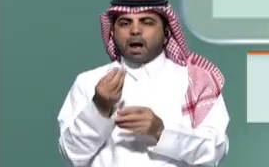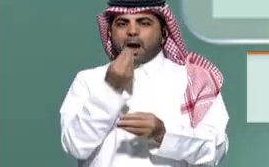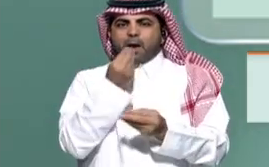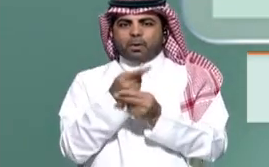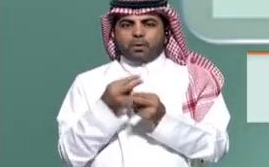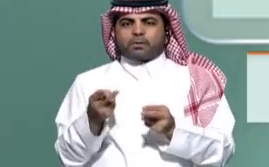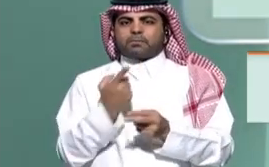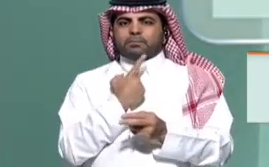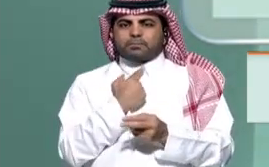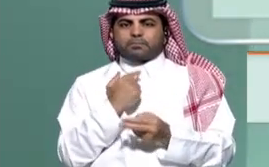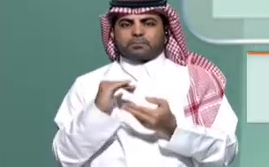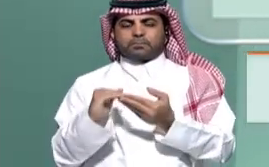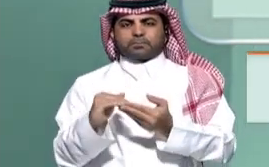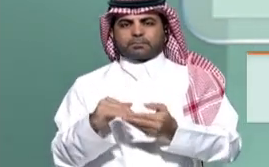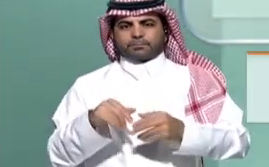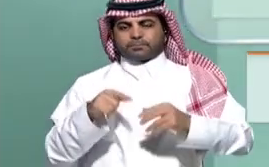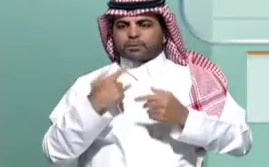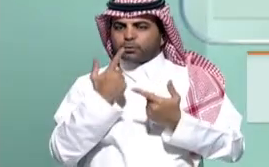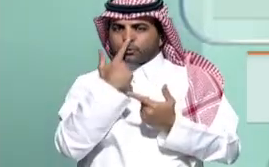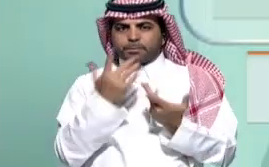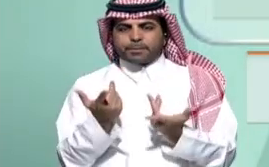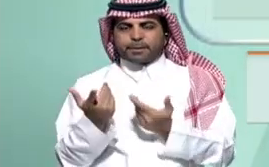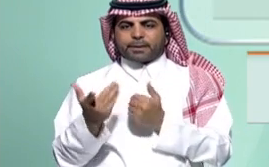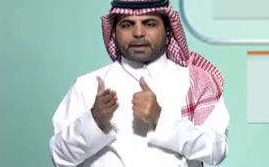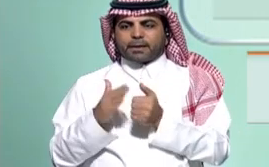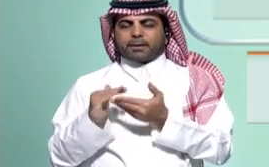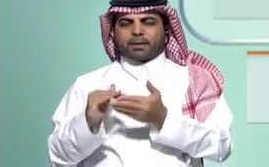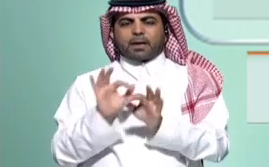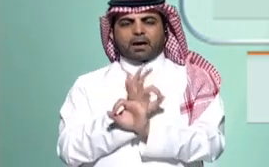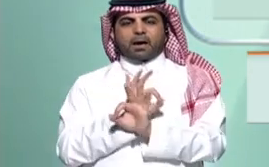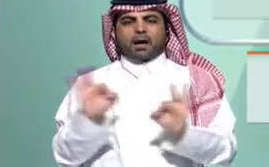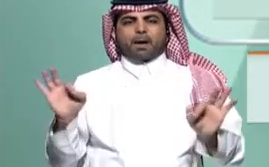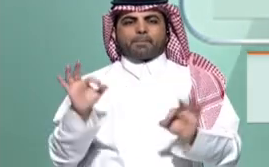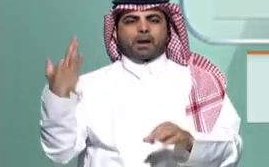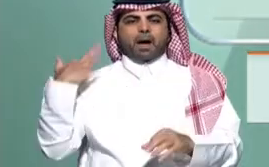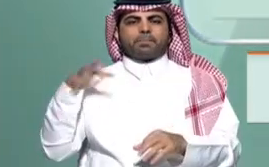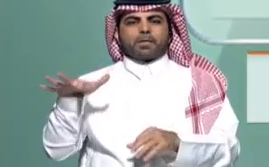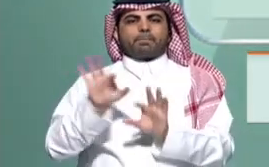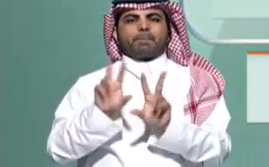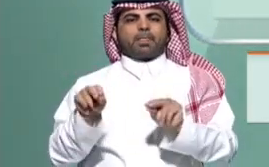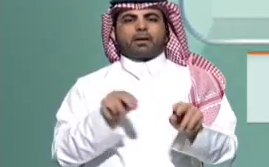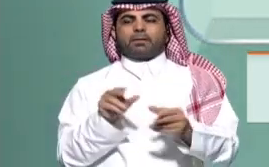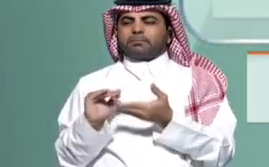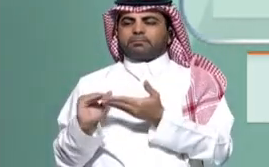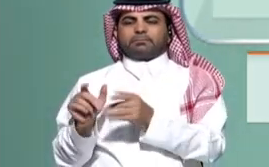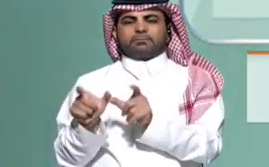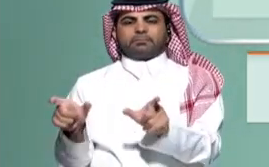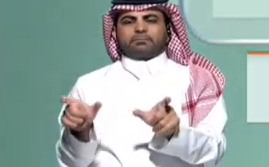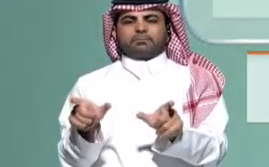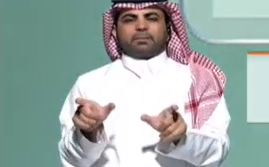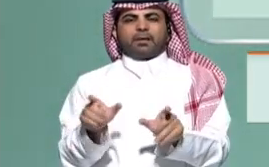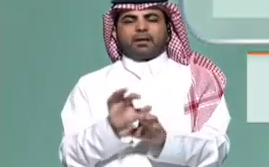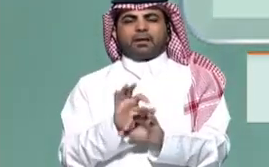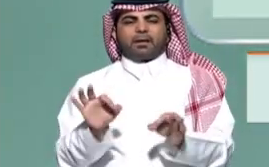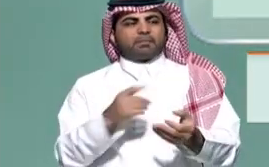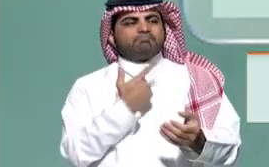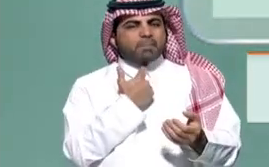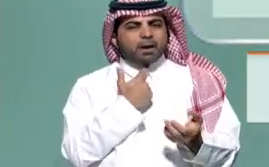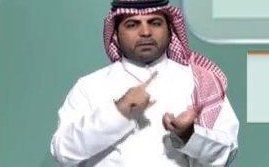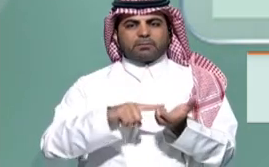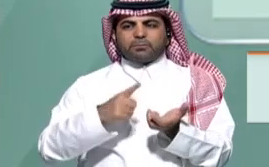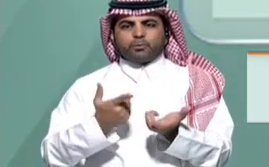لكن غير صحيح تماما. إحنا في أعلى رفاهية وكل ما بغينا شيء ما قصر معنا وزارة الصحة، أعطونا كل اللي نحتاجه، والوضع